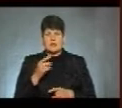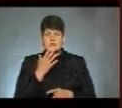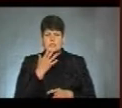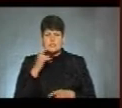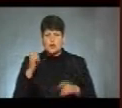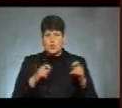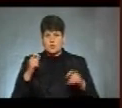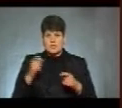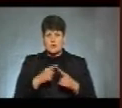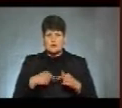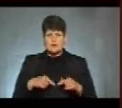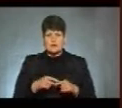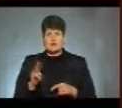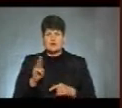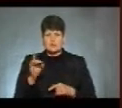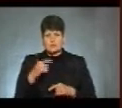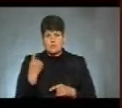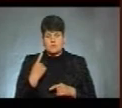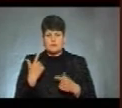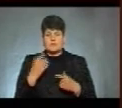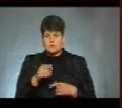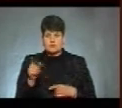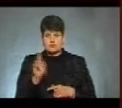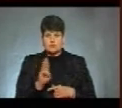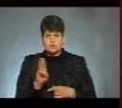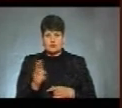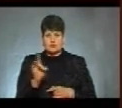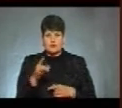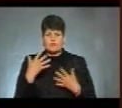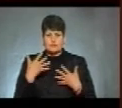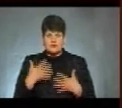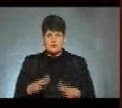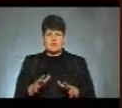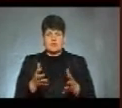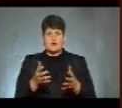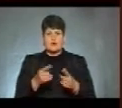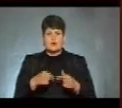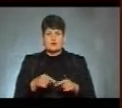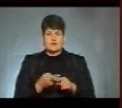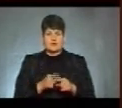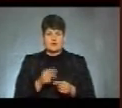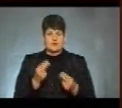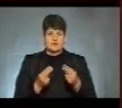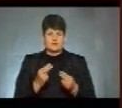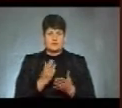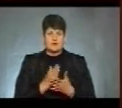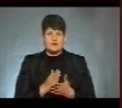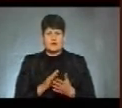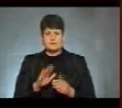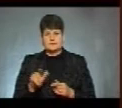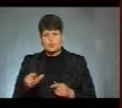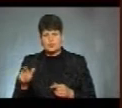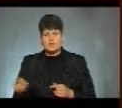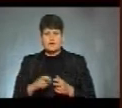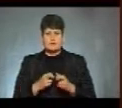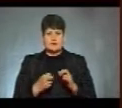Шумщині стартувала ця гра. У ній беруть участь близько 300 осіб з Тернополя, Києва, Івано-Франківська, Львова і Сум. Гра триватиме